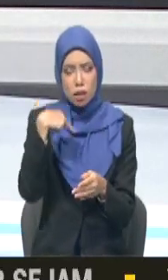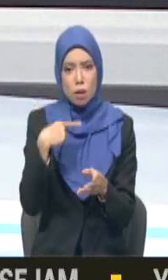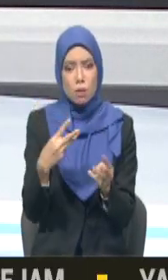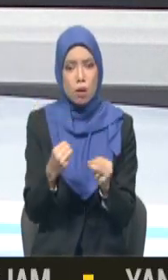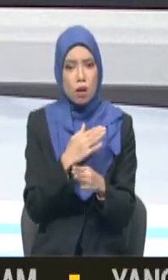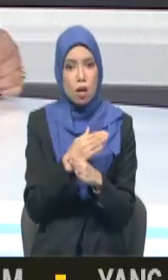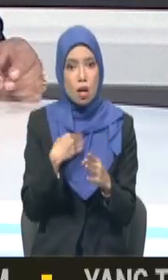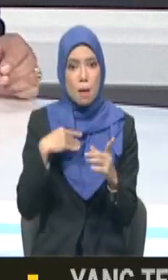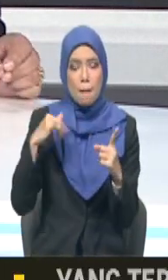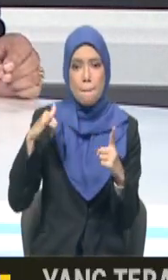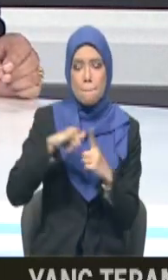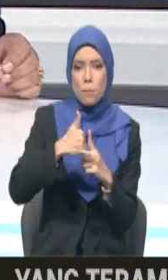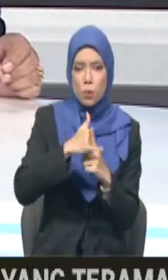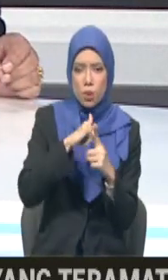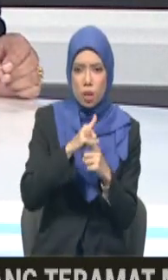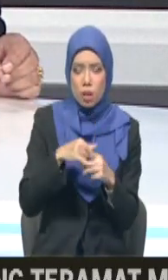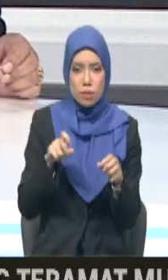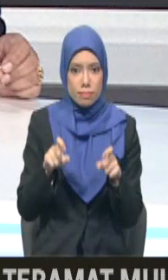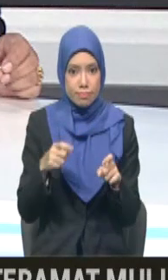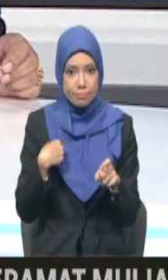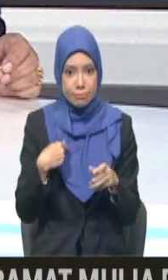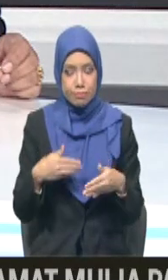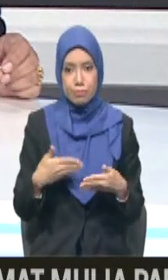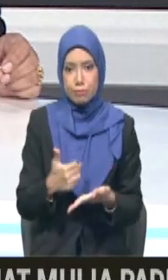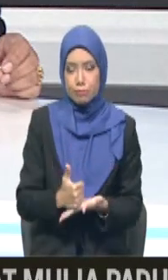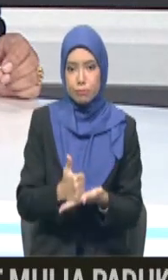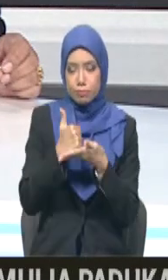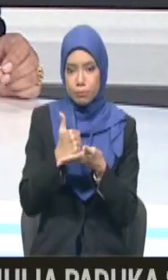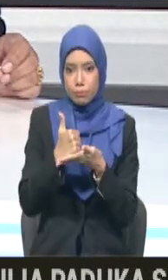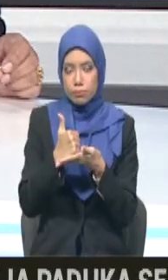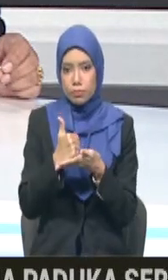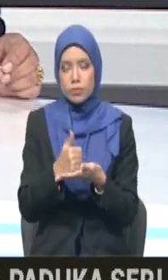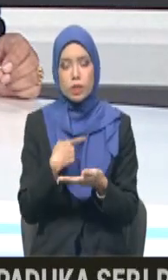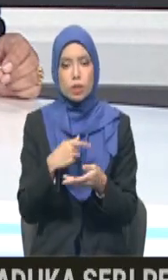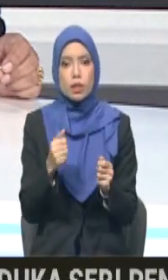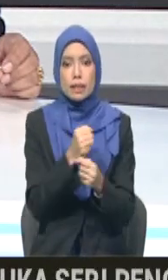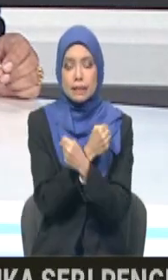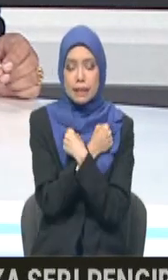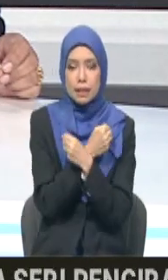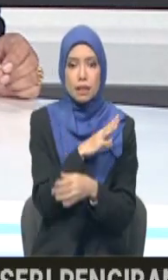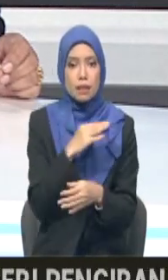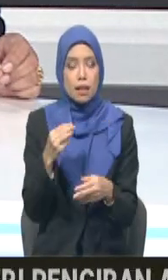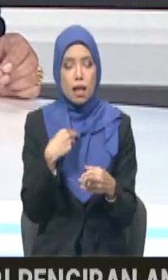gejala buli antaranya dengan menghidupkan suasana bantu empati Sangi dan tanggungjawab jika sikap ini